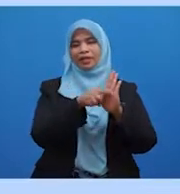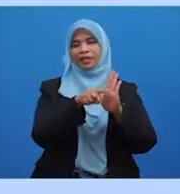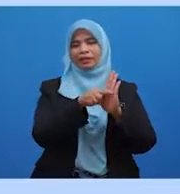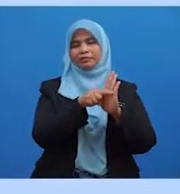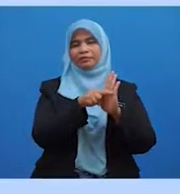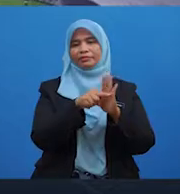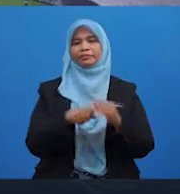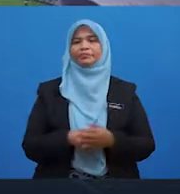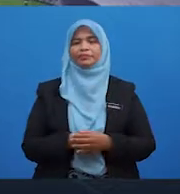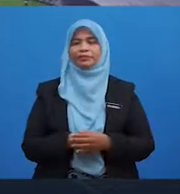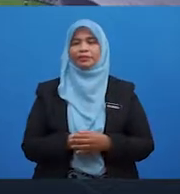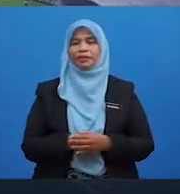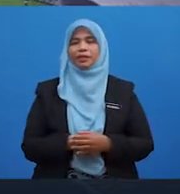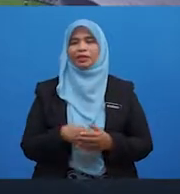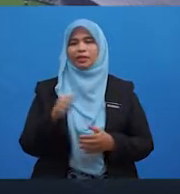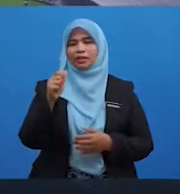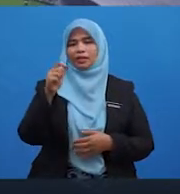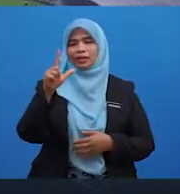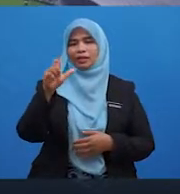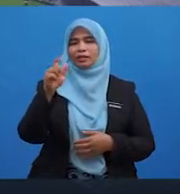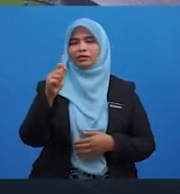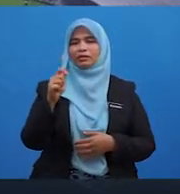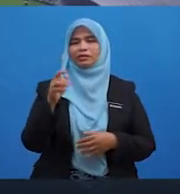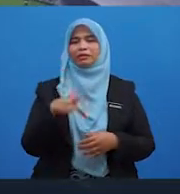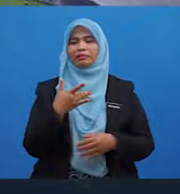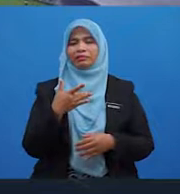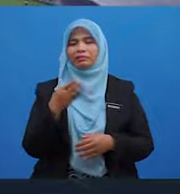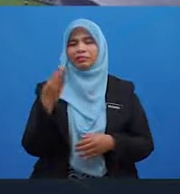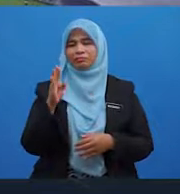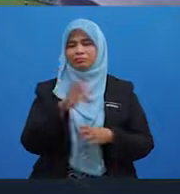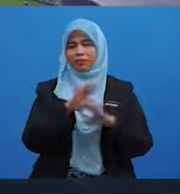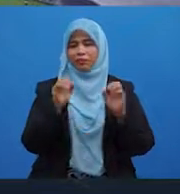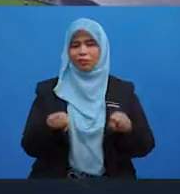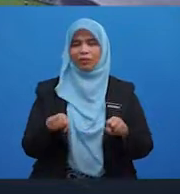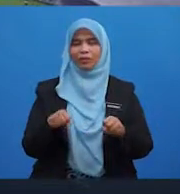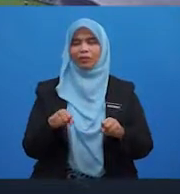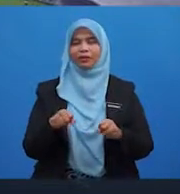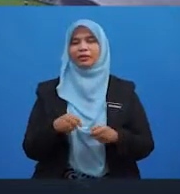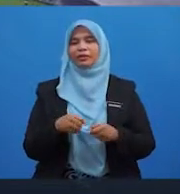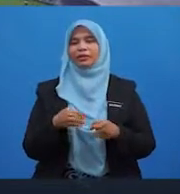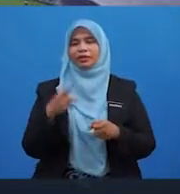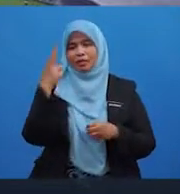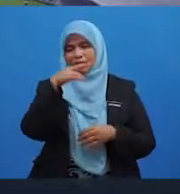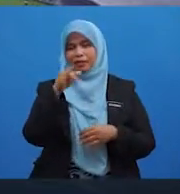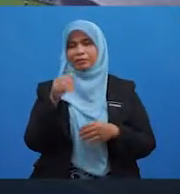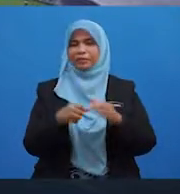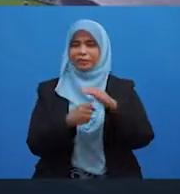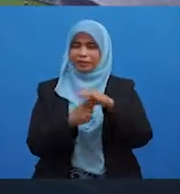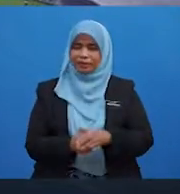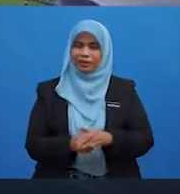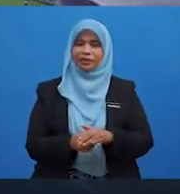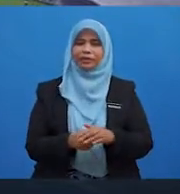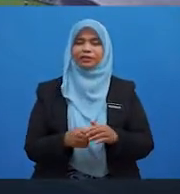distress. Atlet tersebut merasakan bahawa beliau tidak mampu untuk menghadapi tekanan atau bebanan yang dihadapi